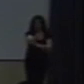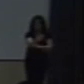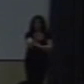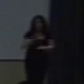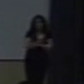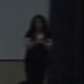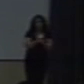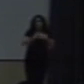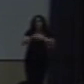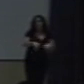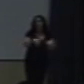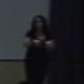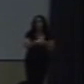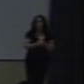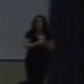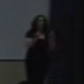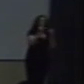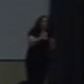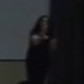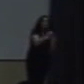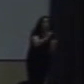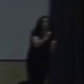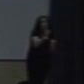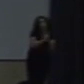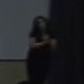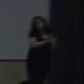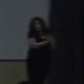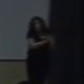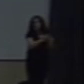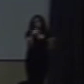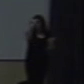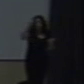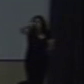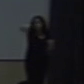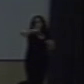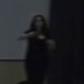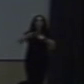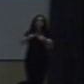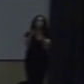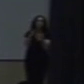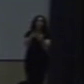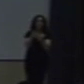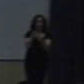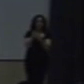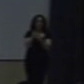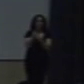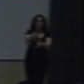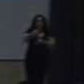sigui, no es tracta tant de com treballem, que també, sinó com la societat s'empodera amb aquest ús dels mitjans i dels missatges que es